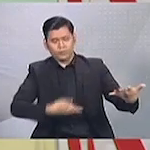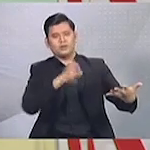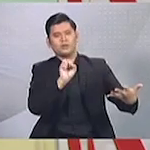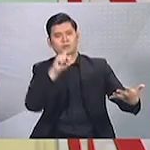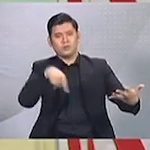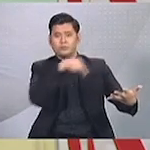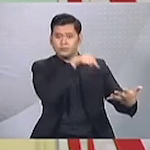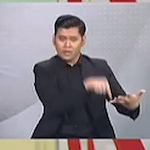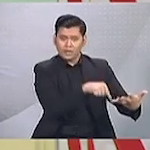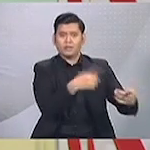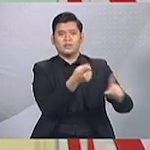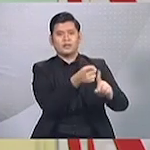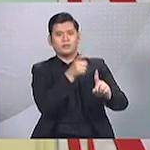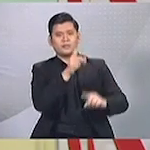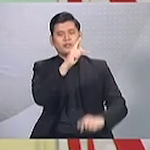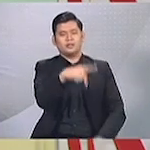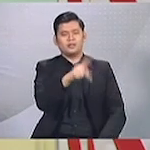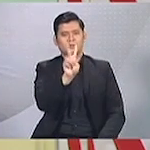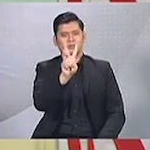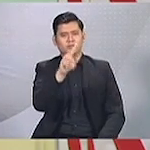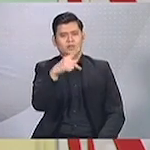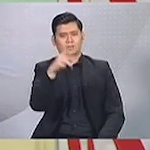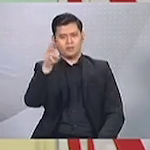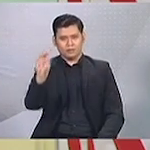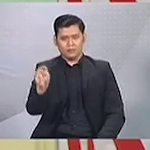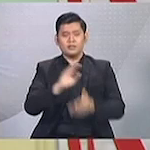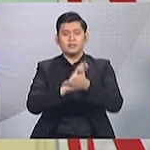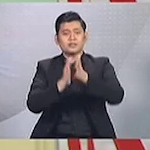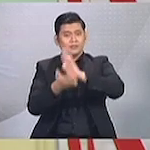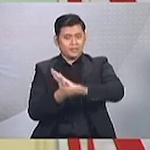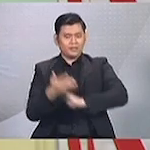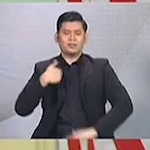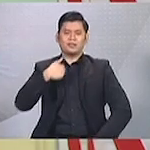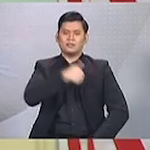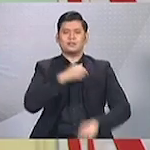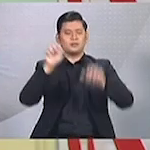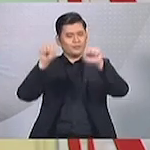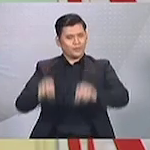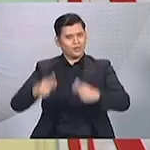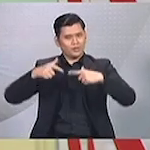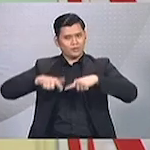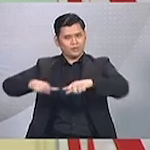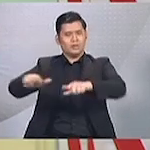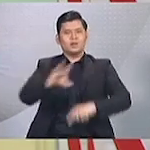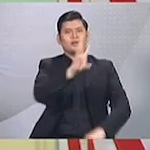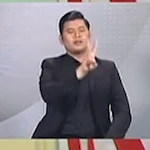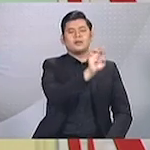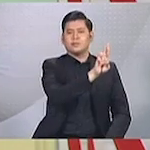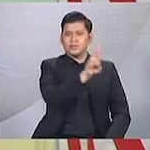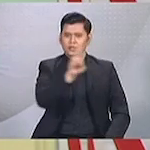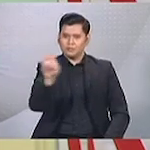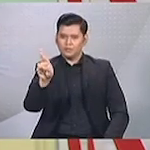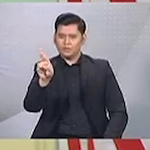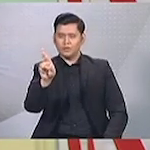KWKM. Oleh itu, kita dengan ini membenarkan 6,000 baki, ya,